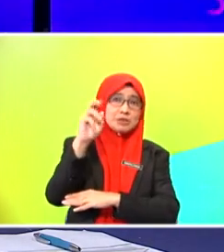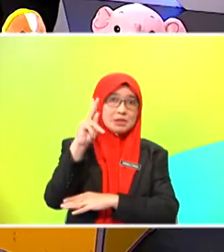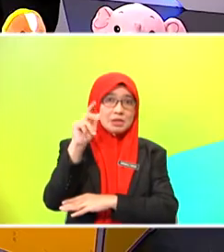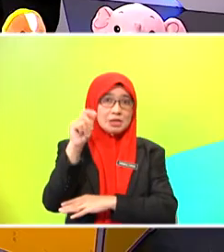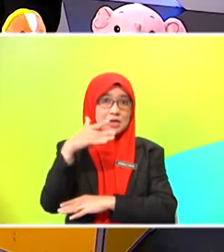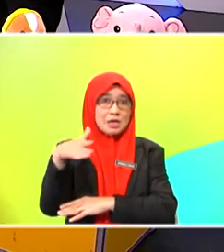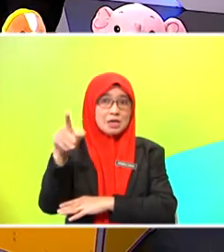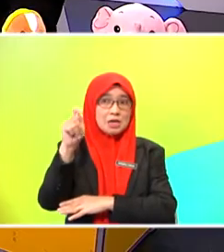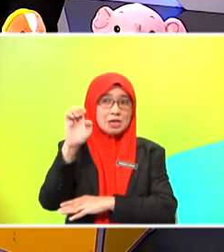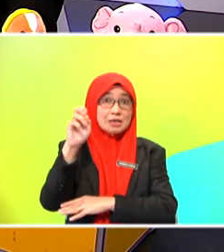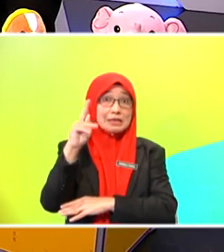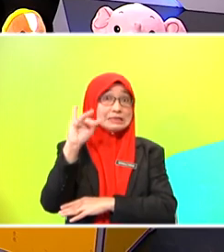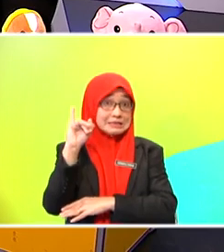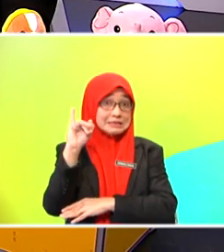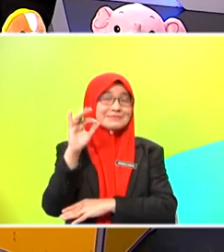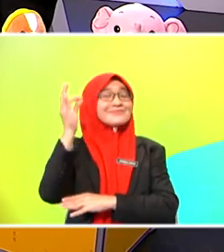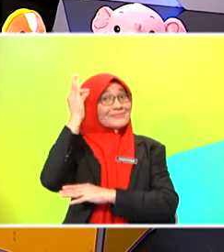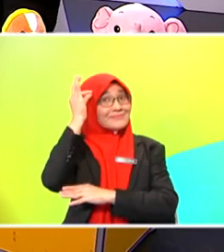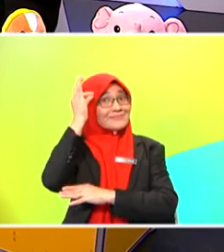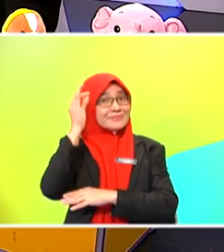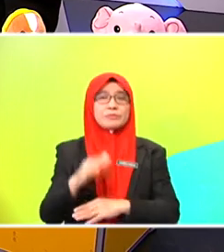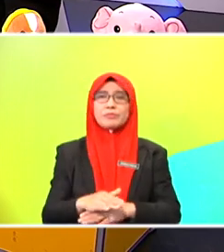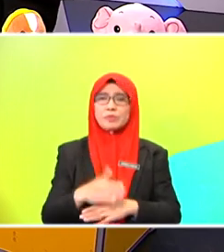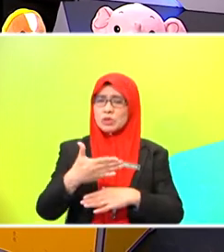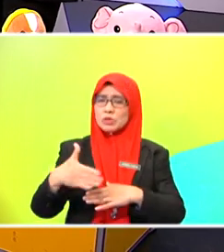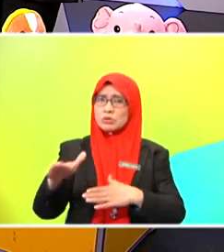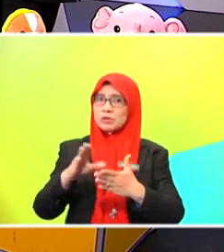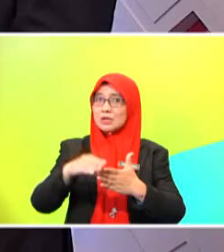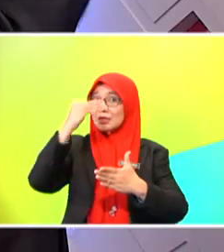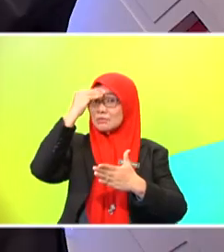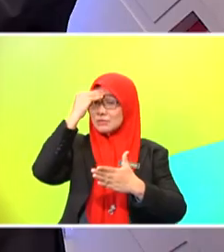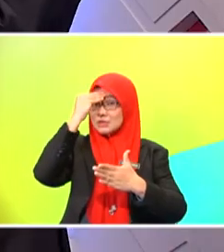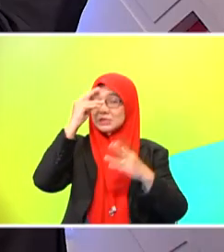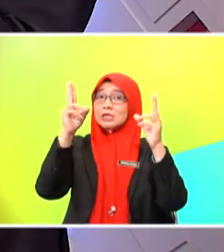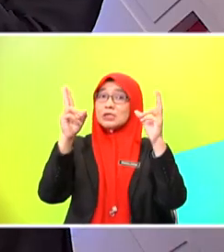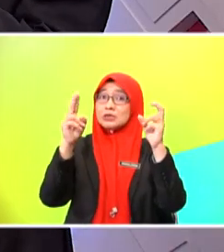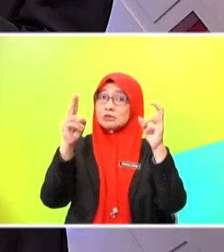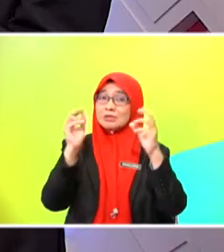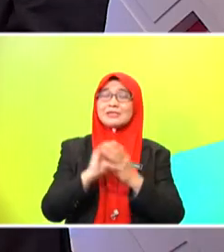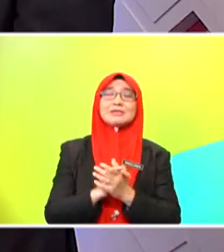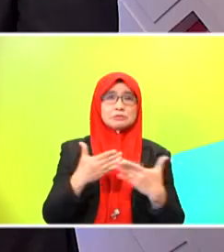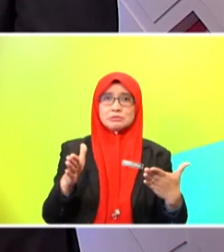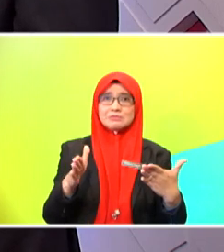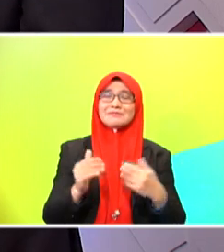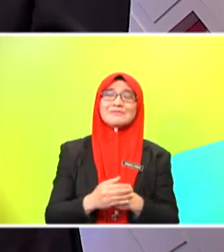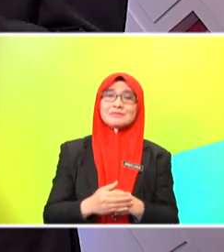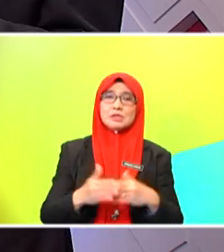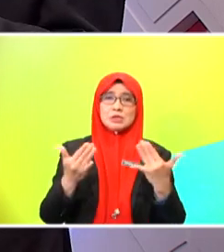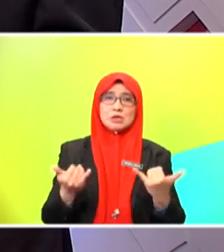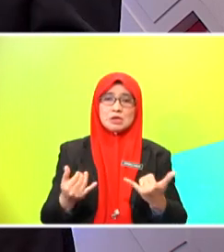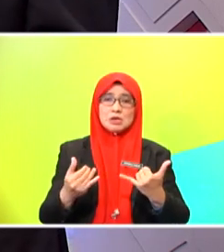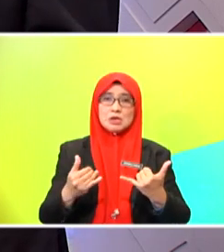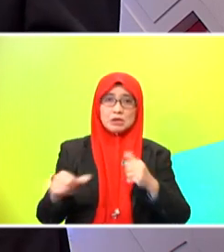Ya, betul. Kita dah belajar berbagai-bagai topik dan subjek. Jadi sekarang ni kita nak teruskan dengan aktiviti